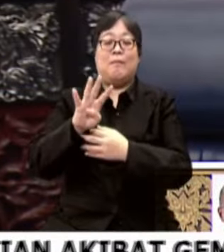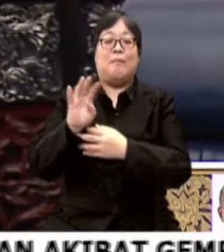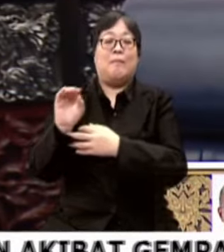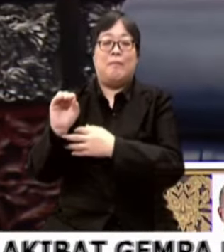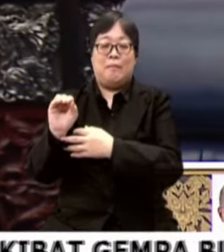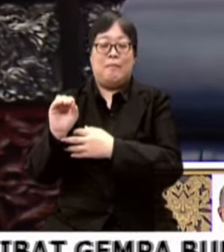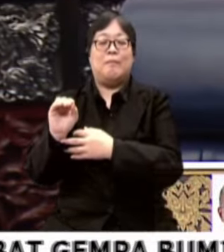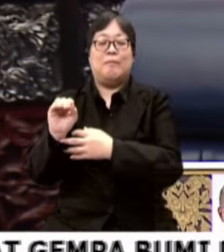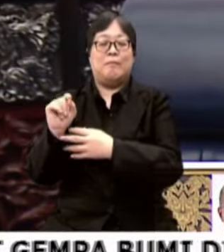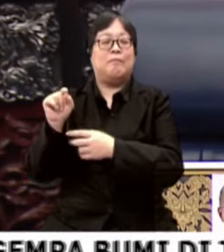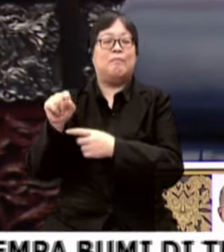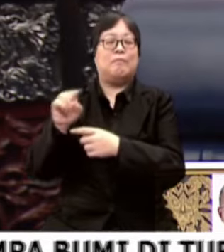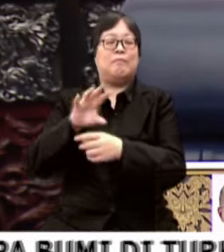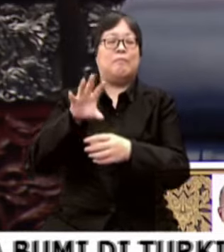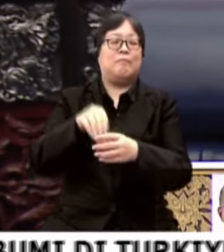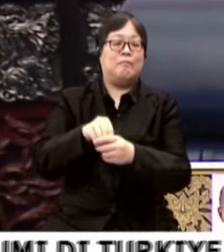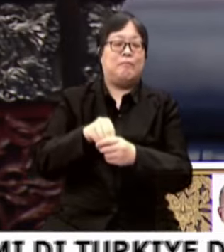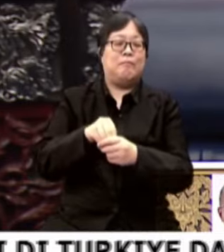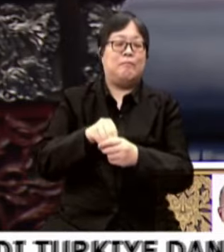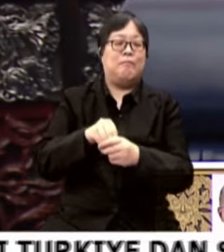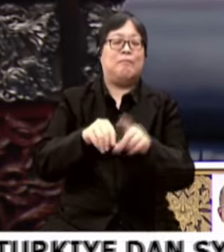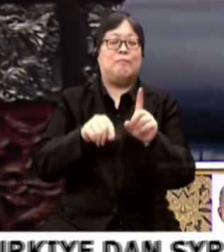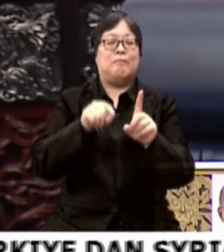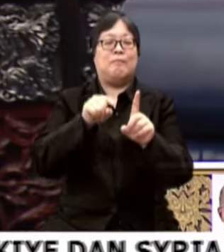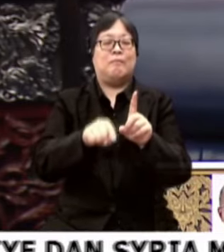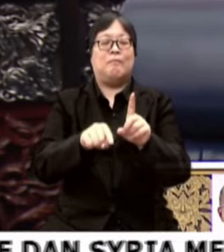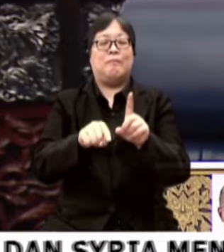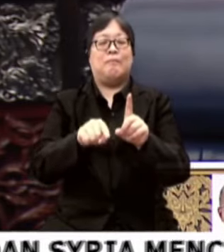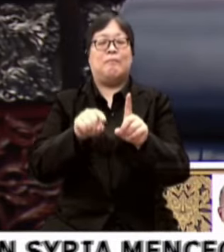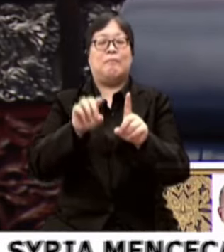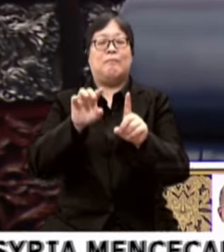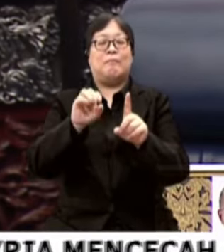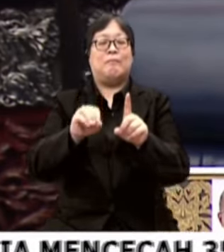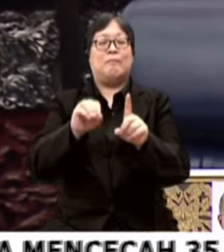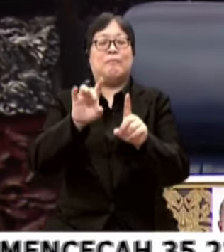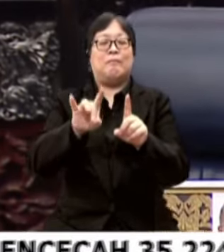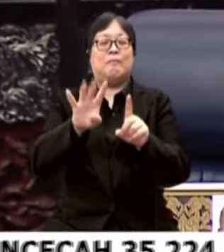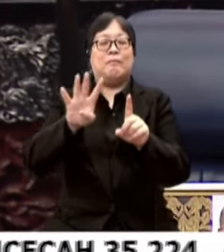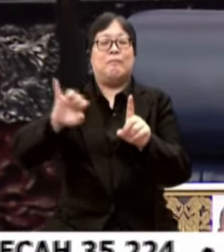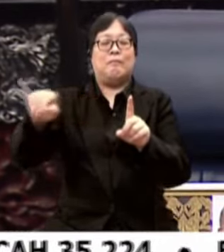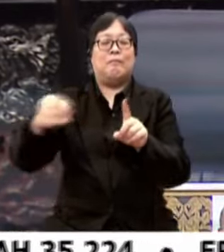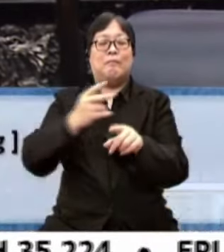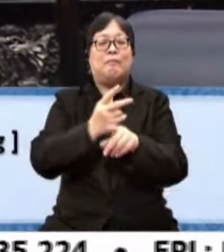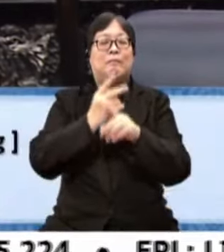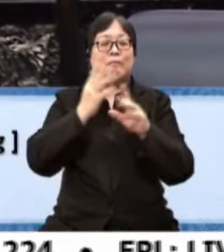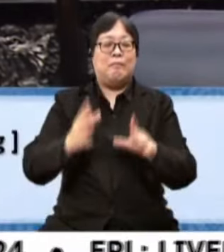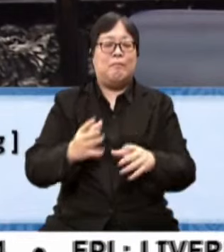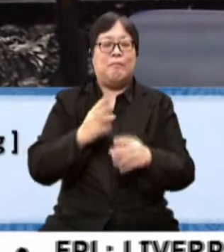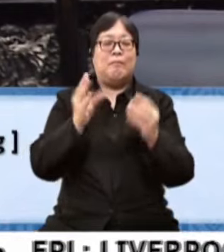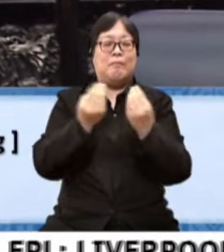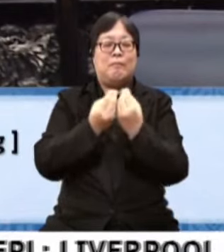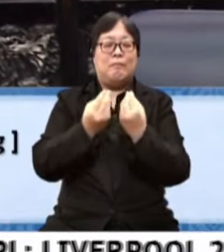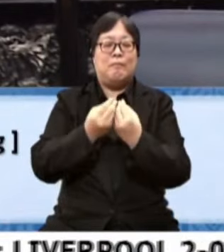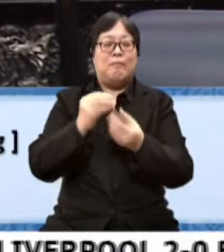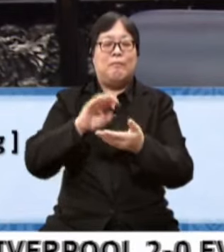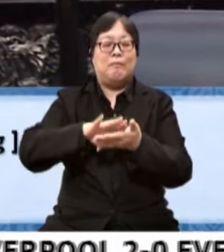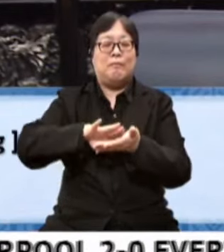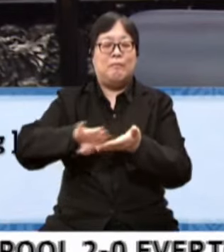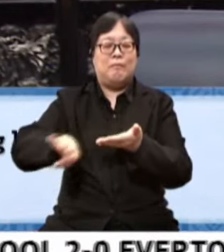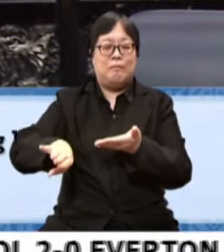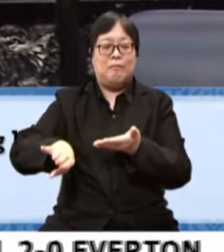akan melibatkan seramai satu populangan 4 juta peminjam dengan jumlah pemansohan